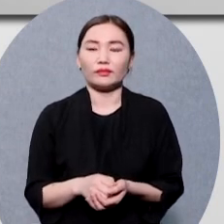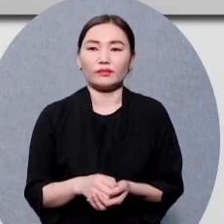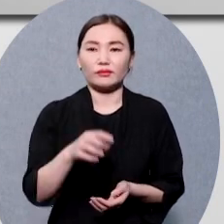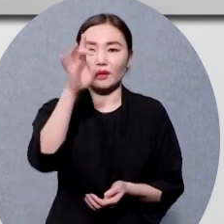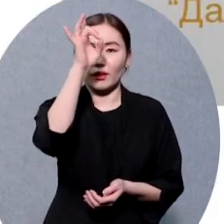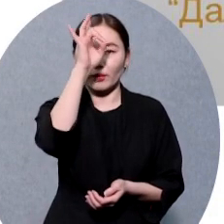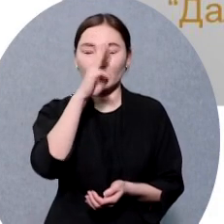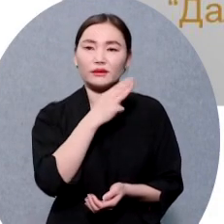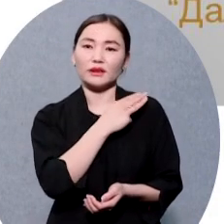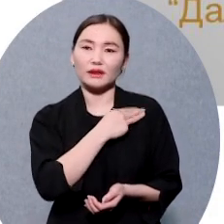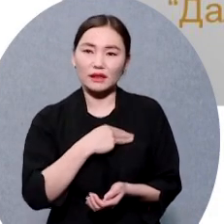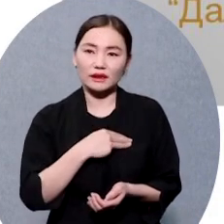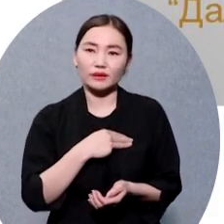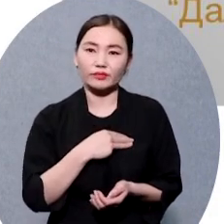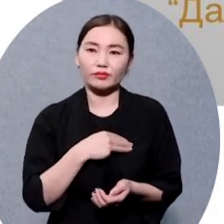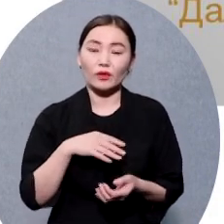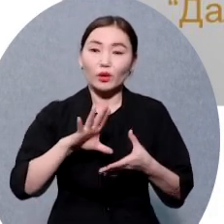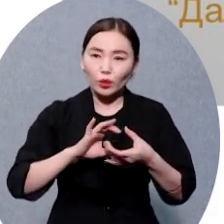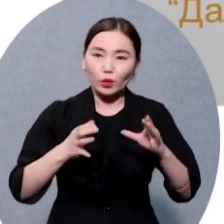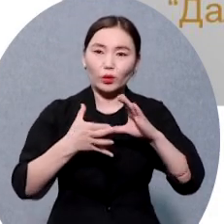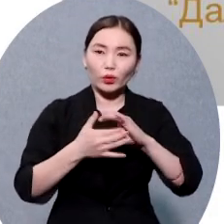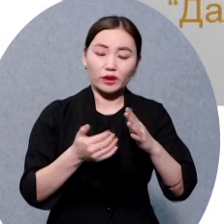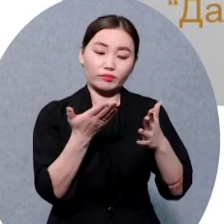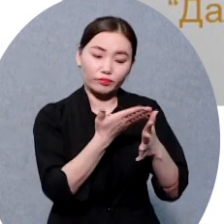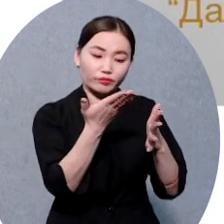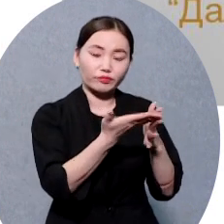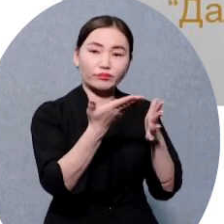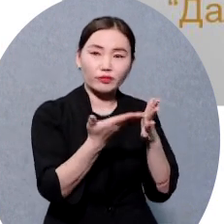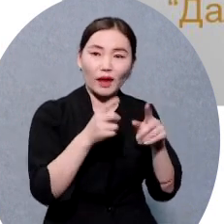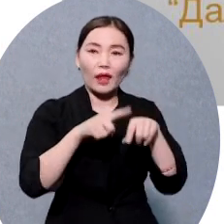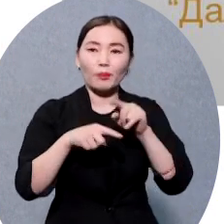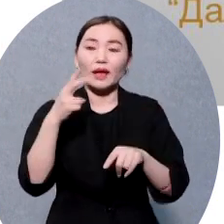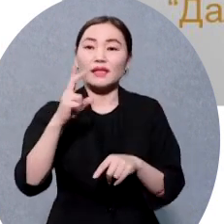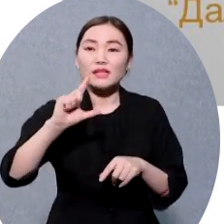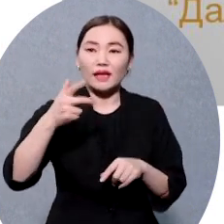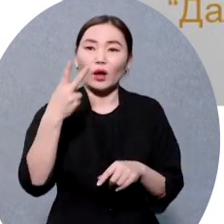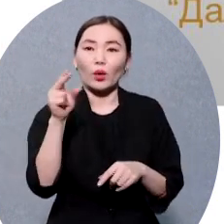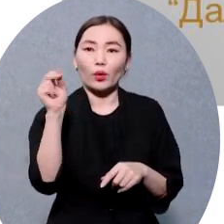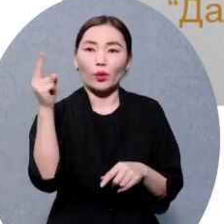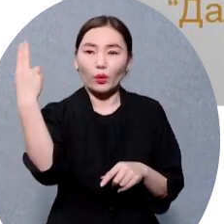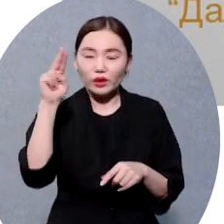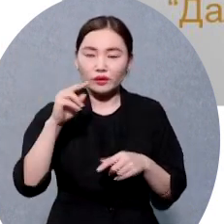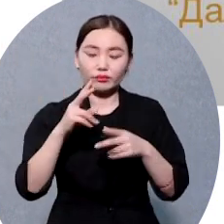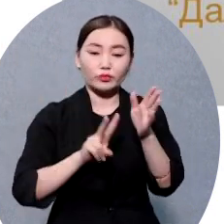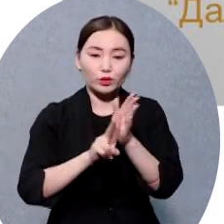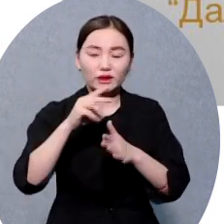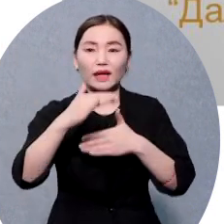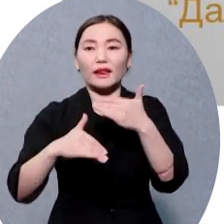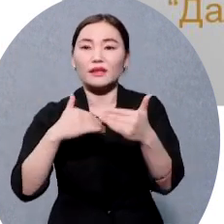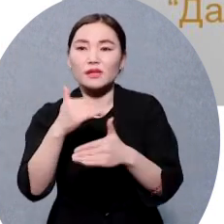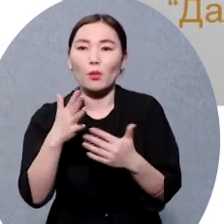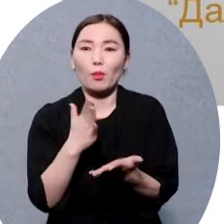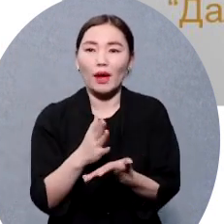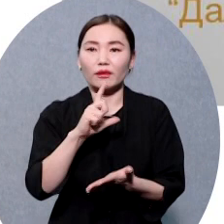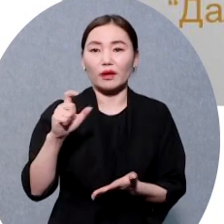дүгнэнэ. За бурхны шашин түүхийн аль үеүүдэд дэлгэрч байсныг одоо их сурж баримтад тулгуурлан шинжилээд,